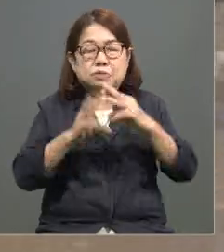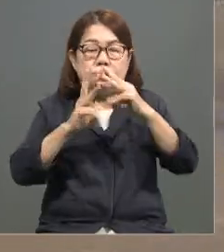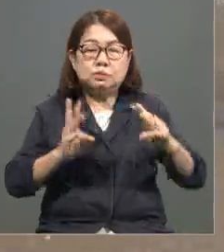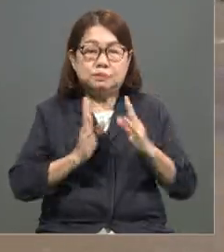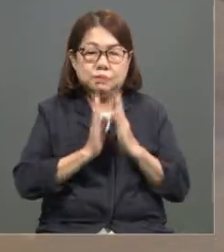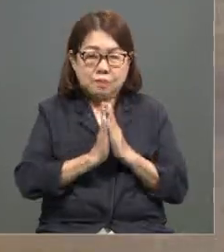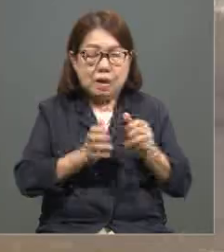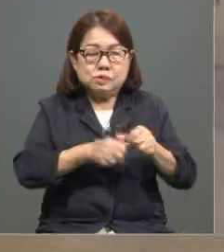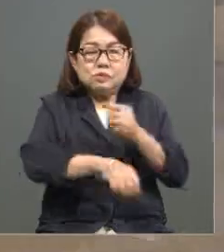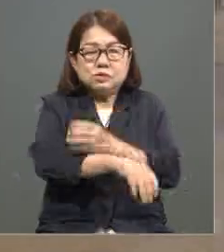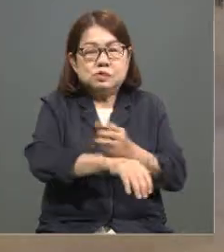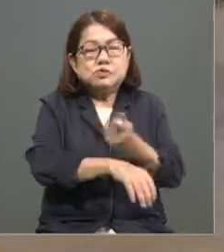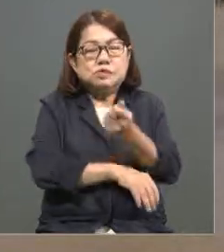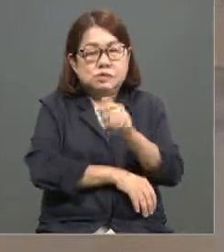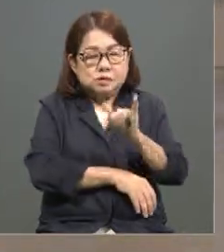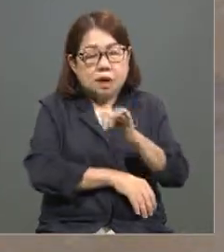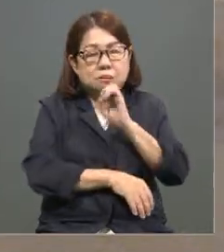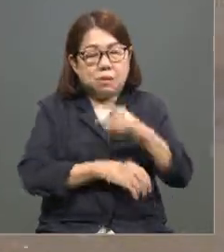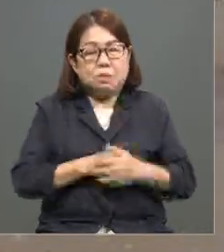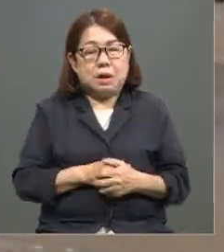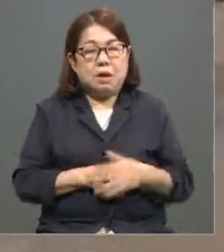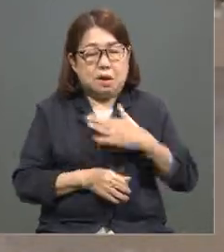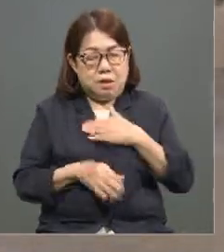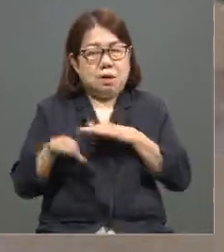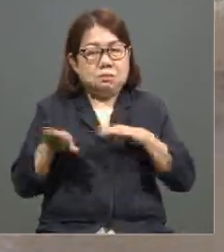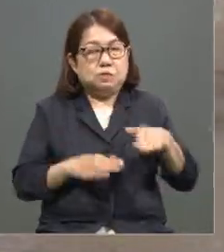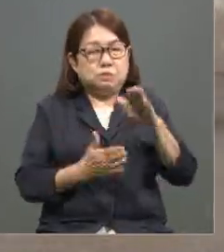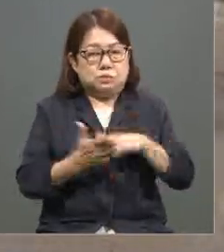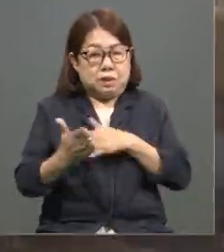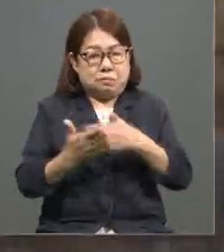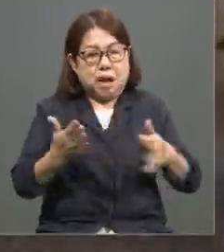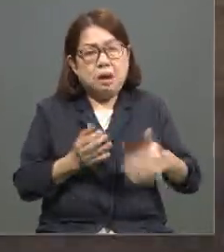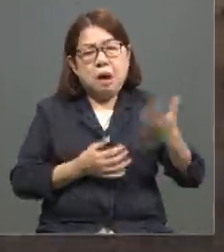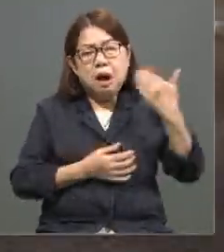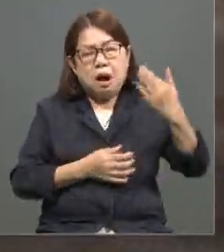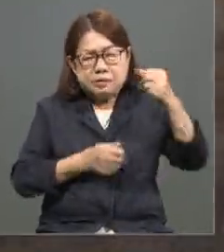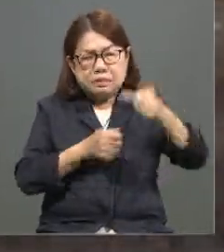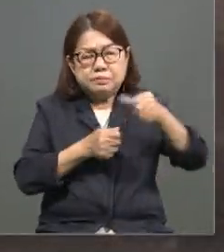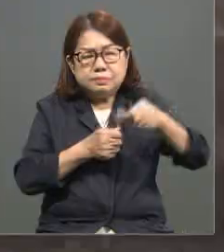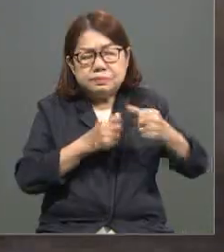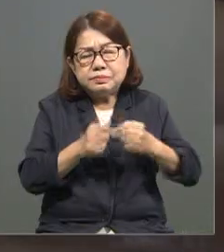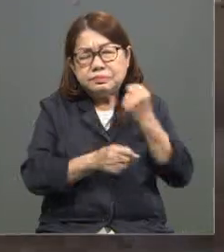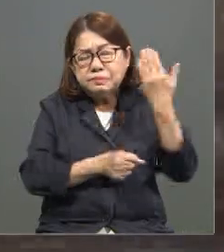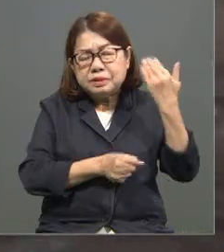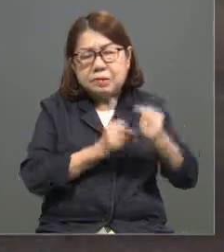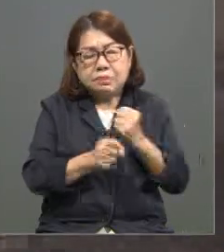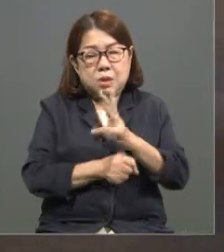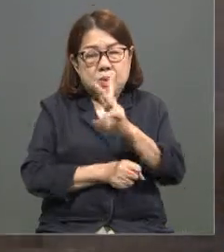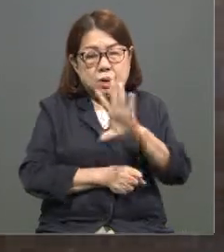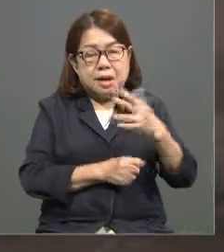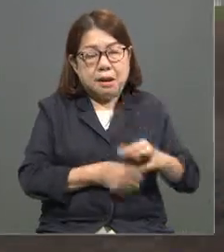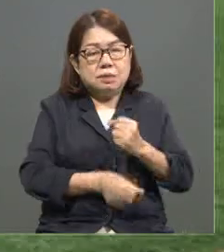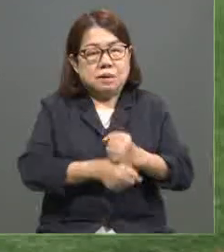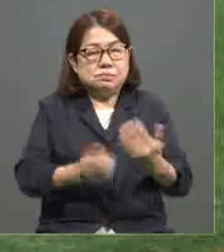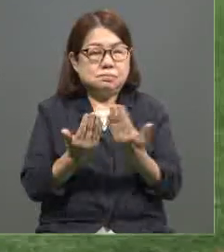พระนครศรีอยุธยาเปิดเผยว่าเจ้าหน้าที่เตรียมความพร้อมถอดบทเรียนจากสถานการณ์น้ำเมื่อปี 65โดยตั้งกำแพง